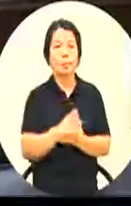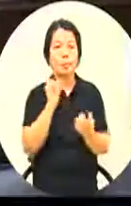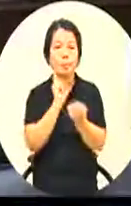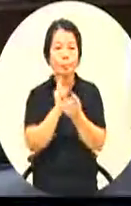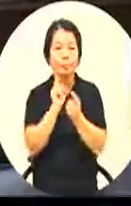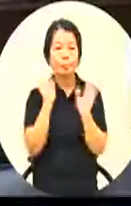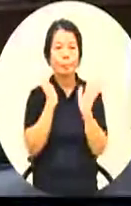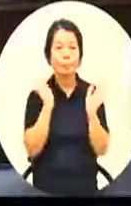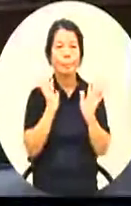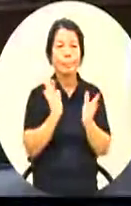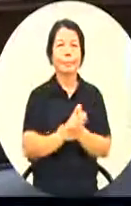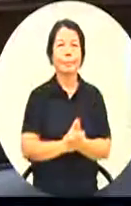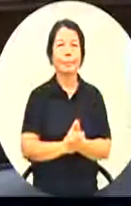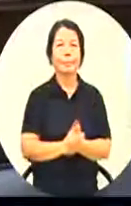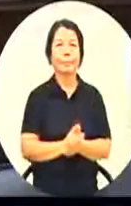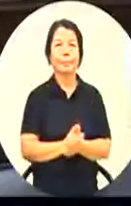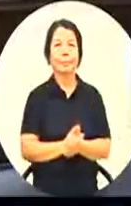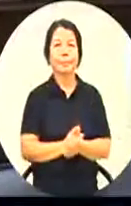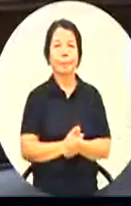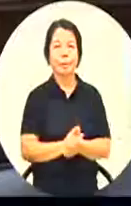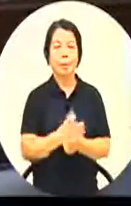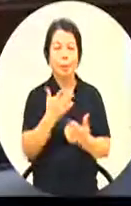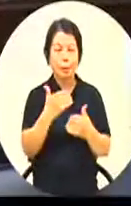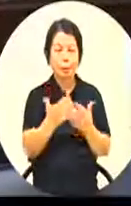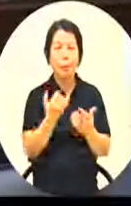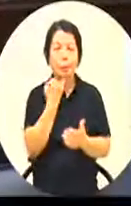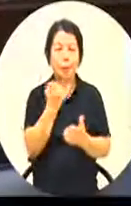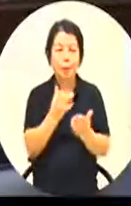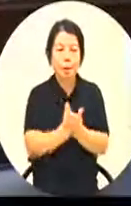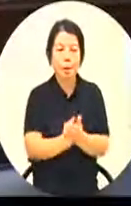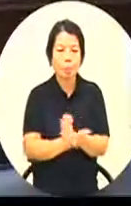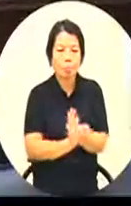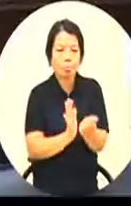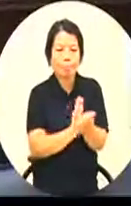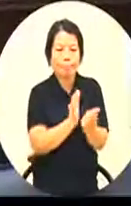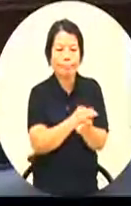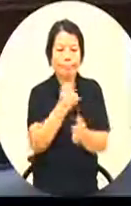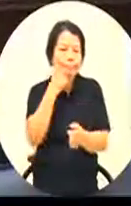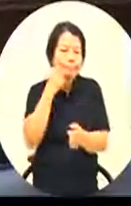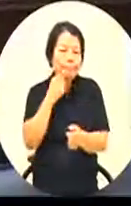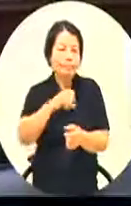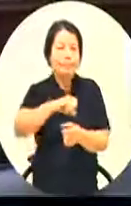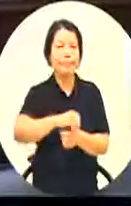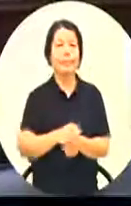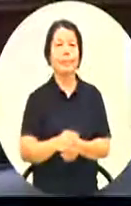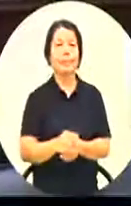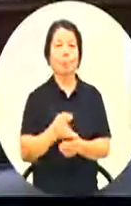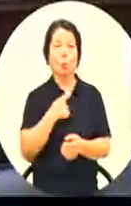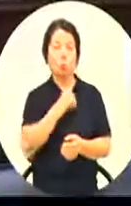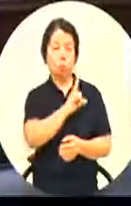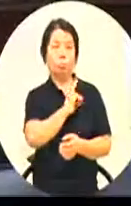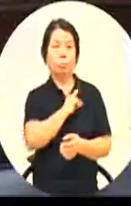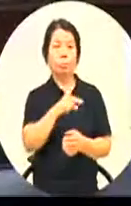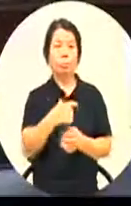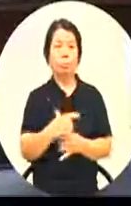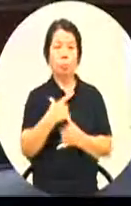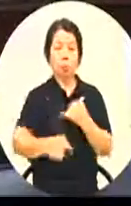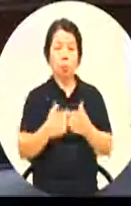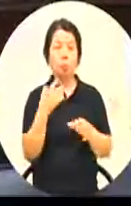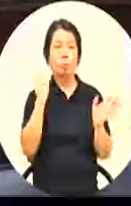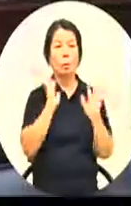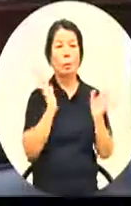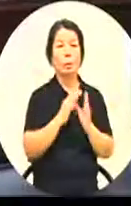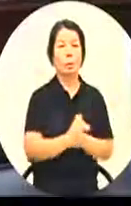朋友来讲，对小孩子来讲，能够潜移默化激发他们自己的兴趣。以我自己为例，我教我女儿一